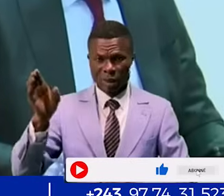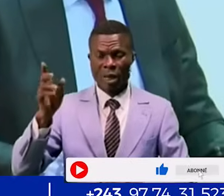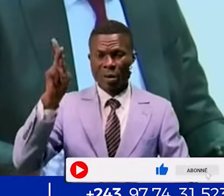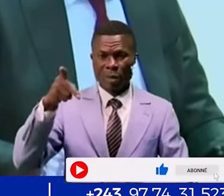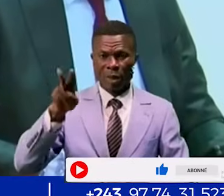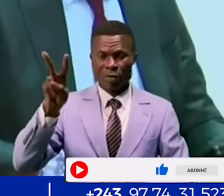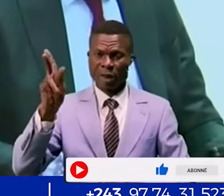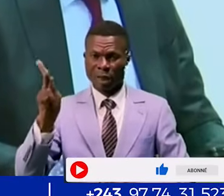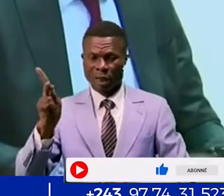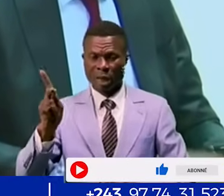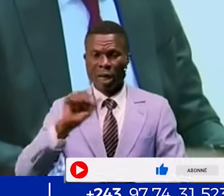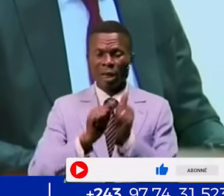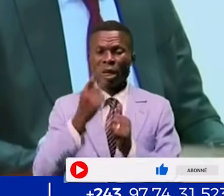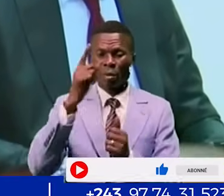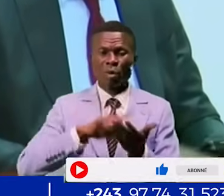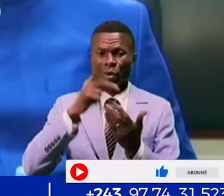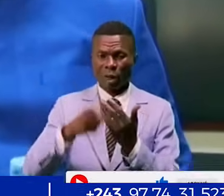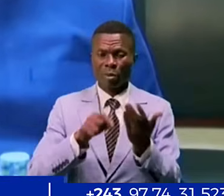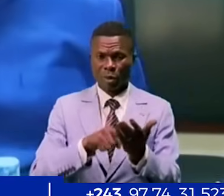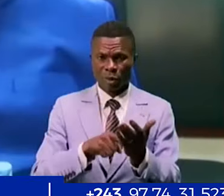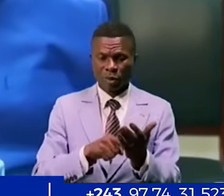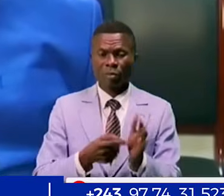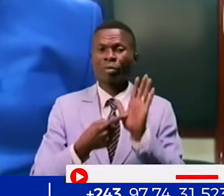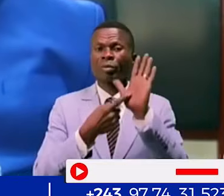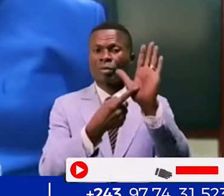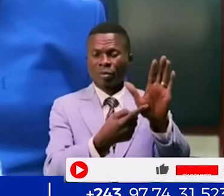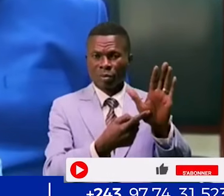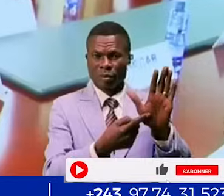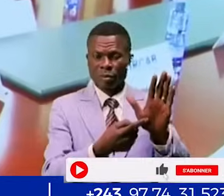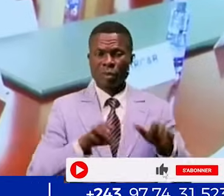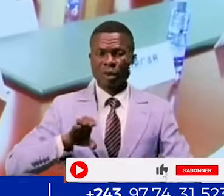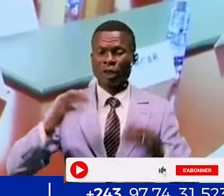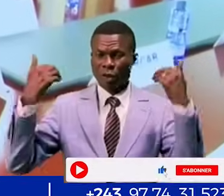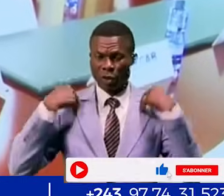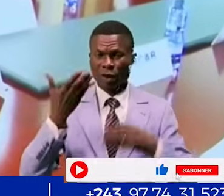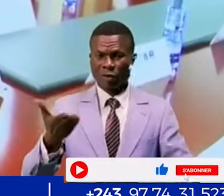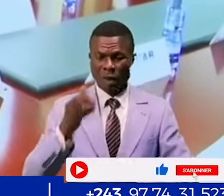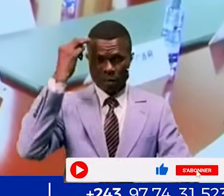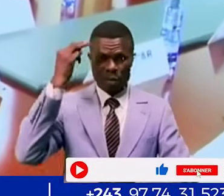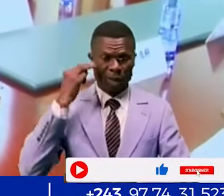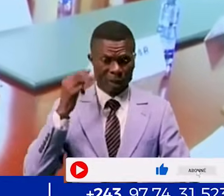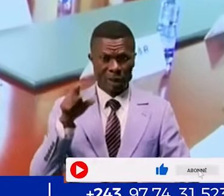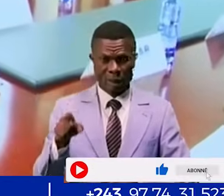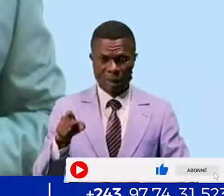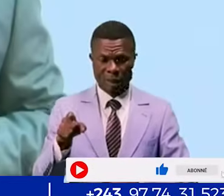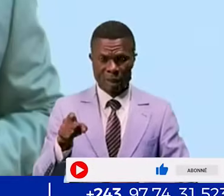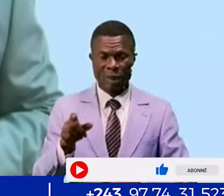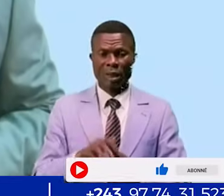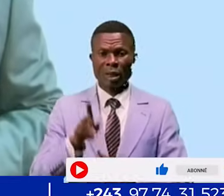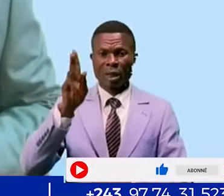CCSPVK. Un seul point à l'ordre du jour, la présentation de ces comités au ministre de tutelle,